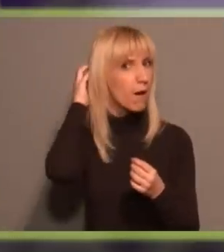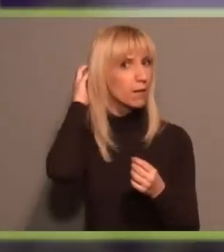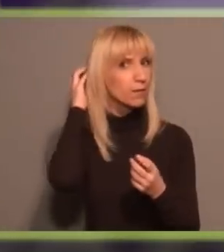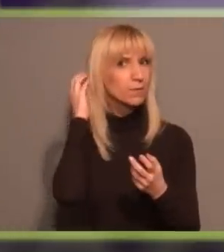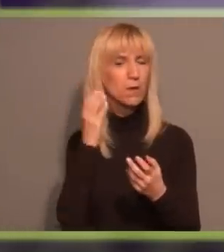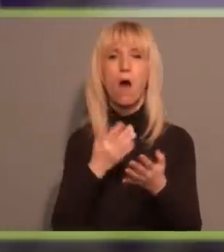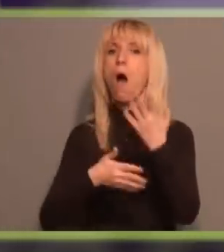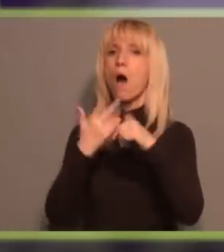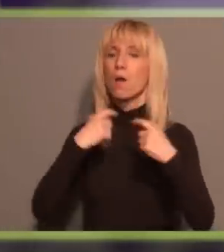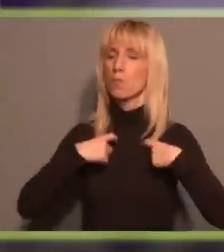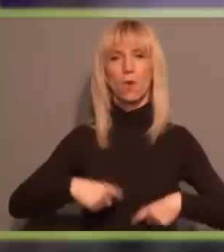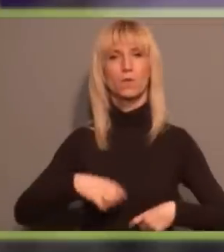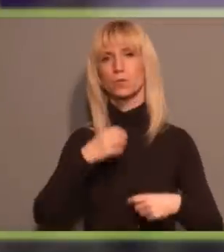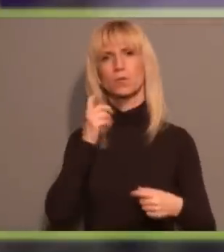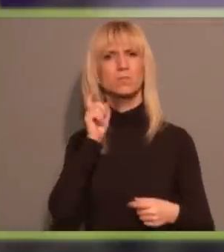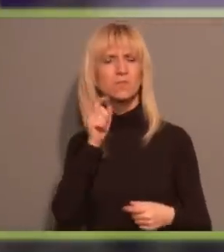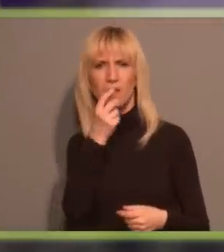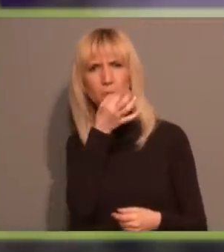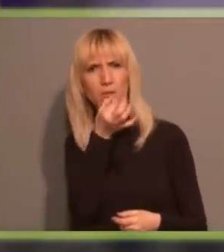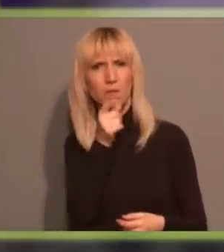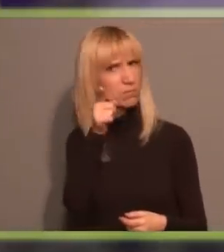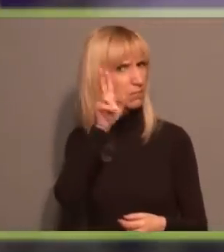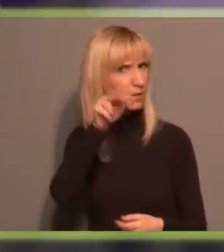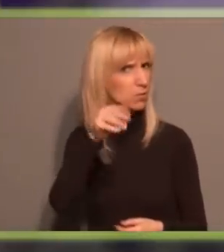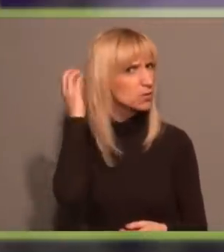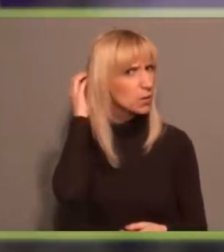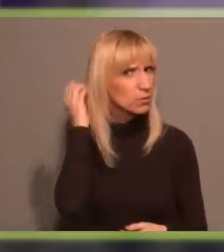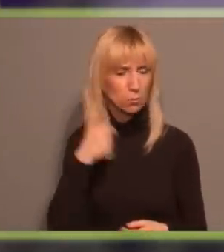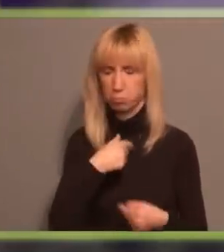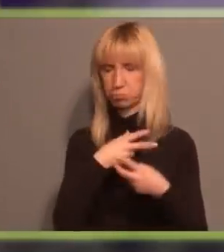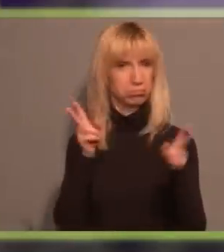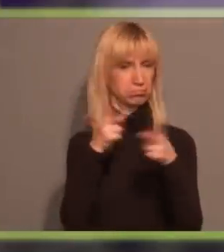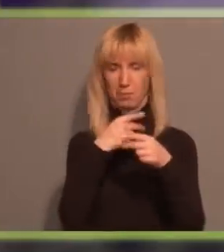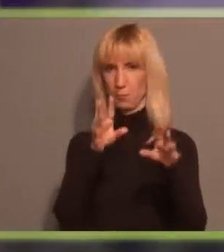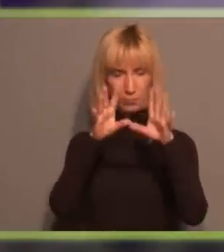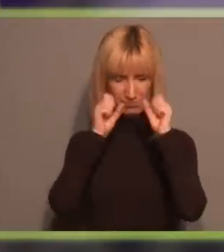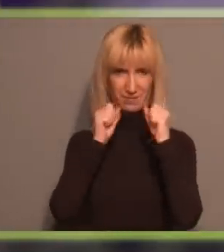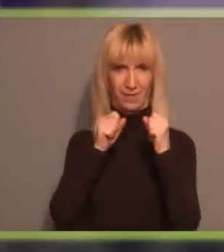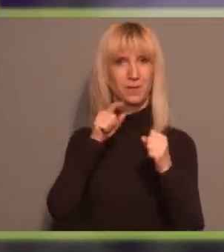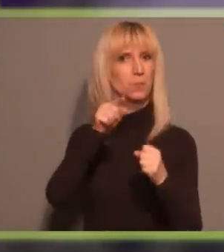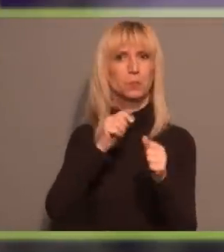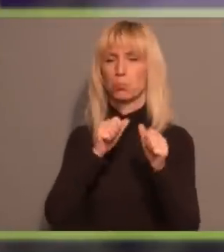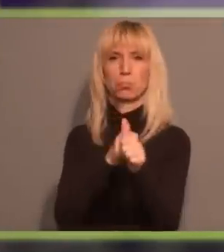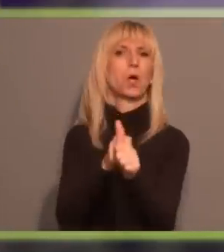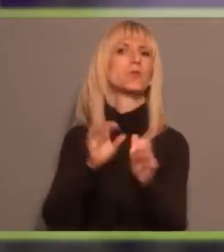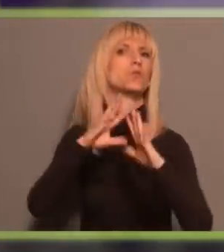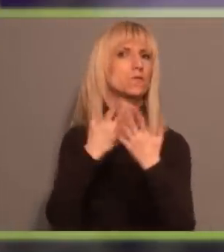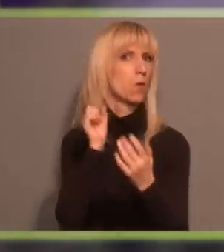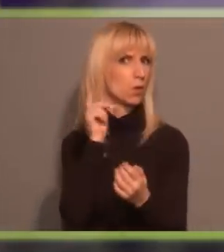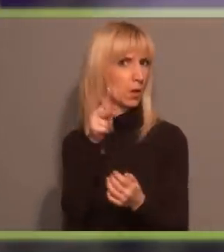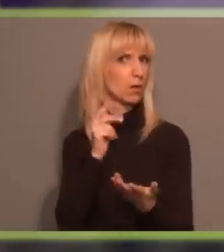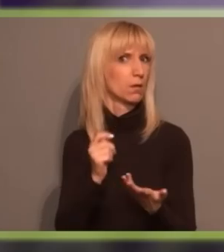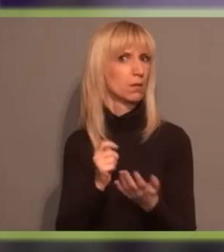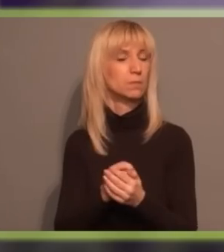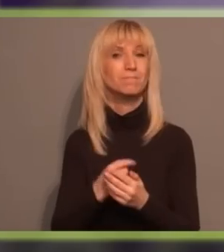ali svaki profesor mene pita kao, čekaj, ti imaš aparat, ja ne mogu da verujem da ti se mene sve prati, sve ti ok. I ja kažem,